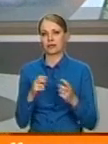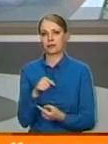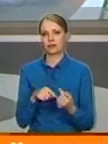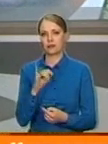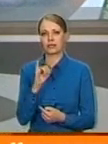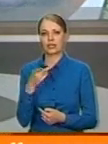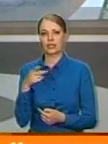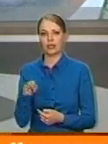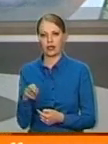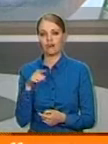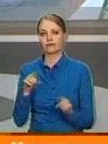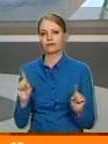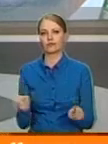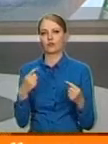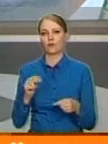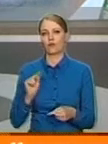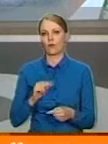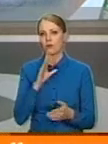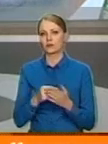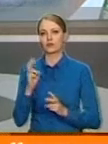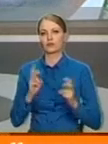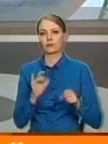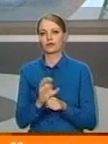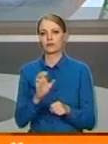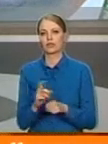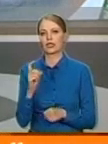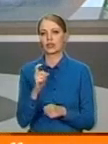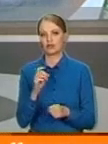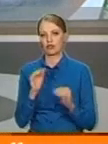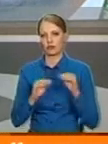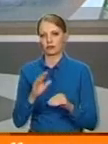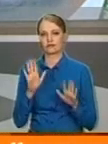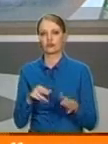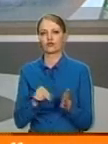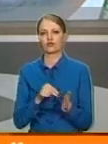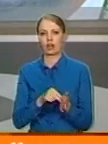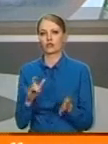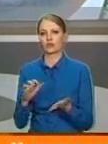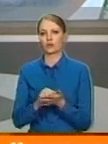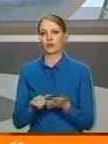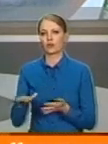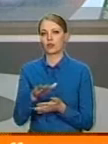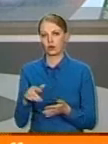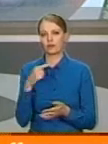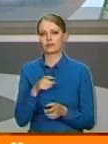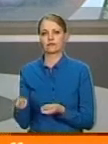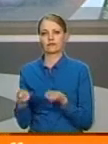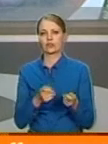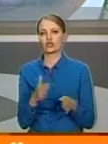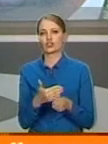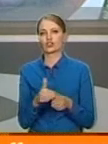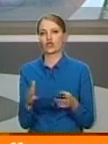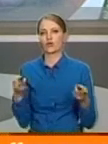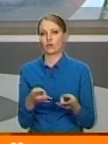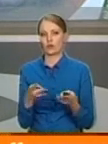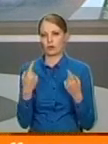Ілля Леоненко відновлює роботу свого заводу з виробництва хімічних реактивів у Черкасах. З окупованої території він перевіз лише частину